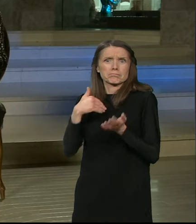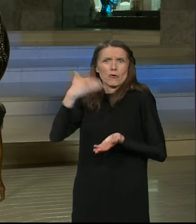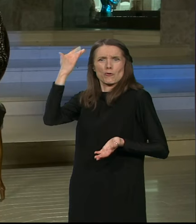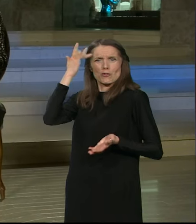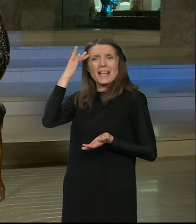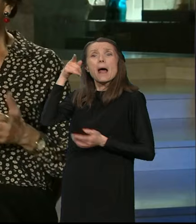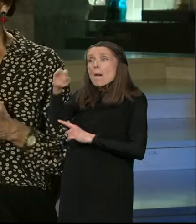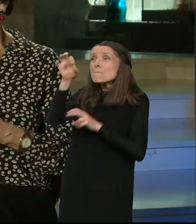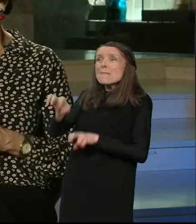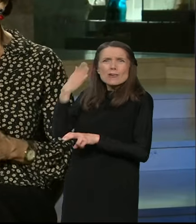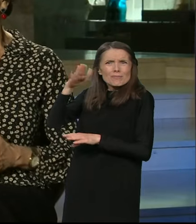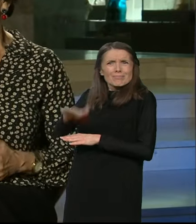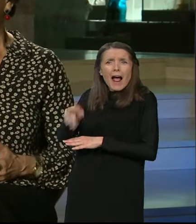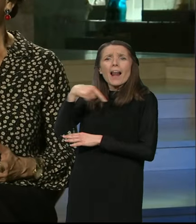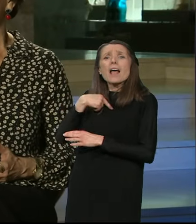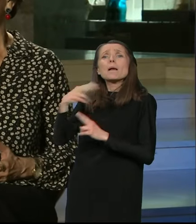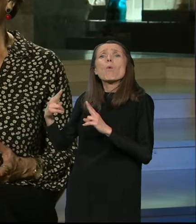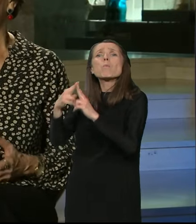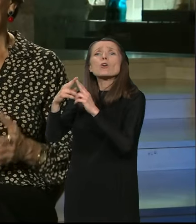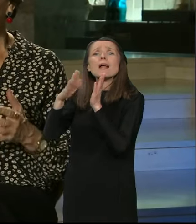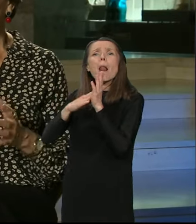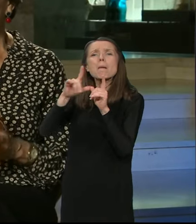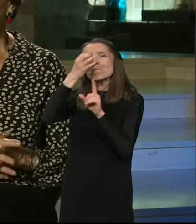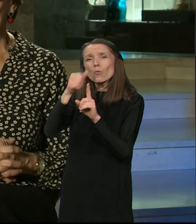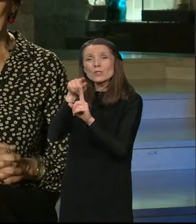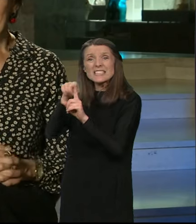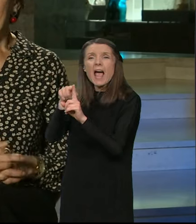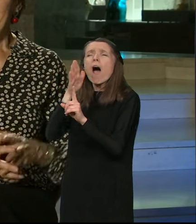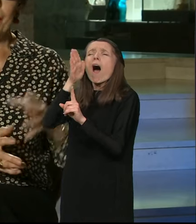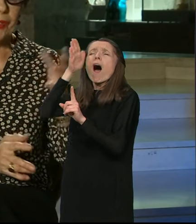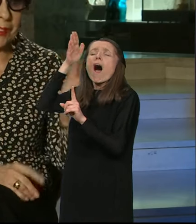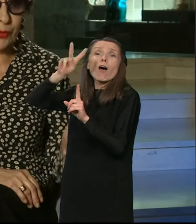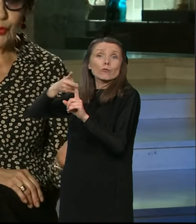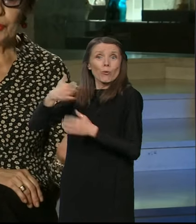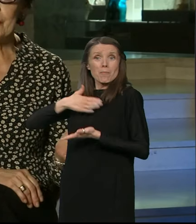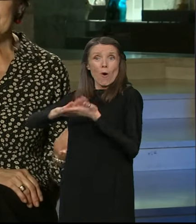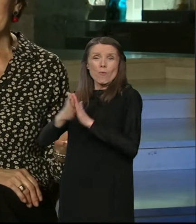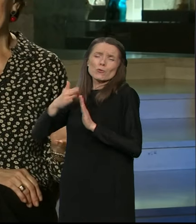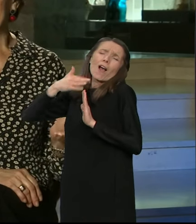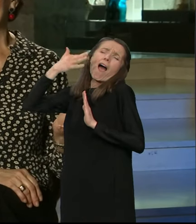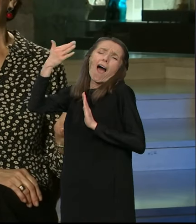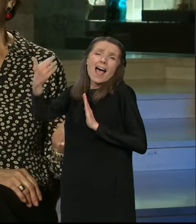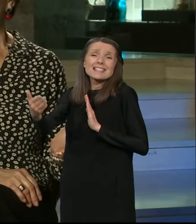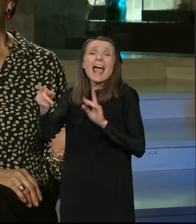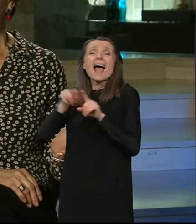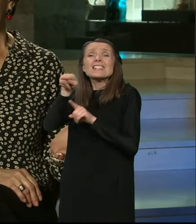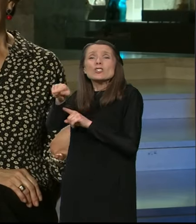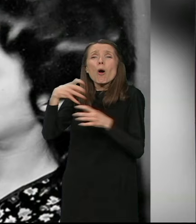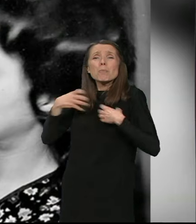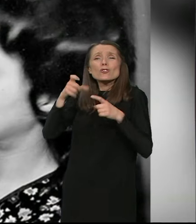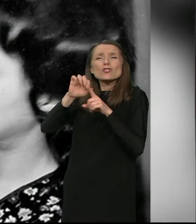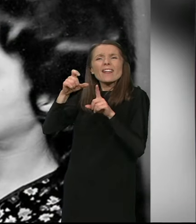Mucija, što je kasnije, mnogo, mnogo kasnije u životu bio moj drugi muž, a posle sam tu upoznala i Mišu